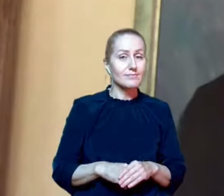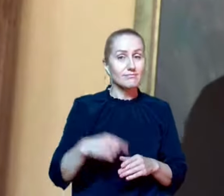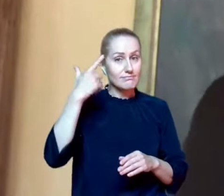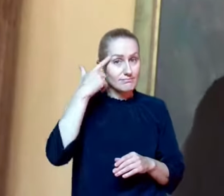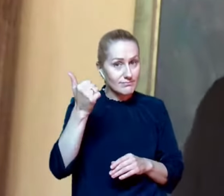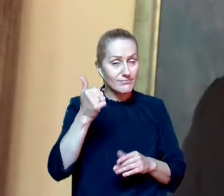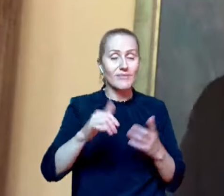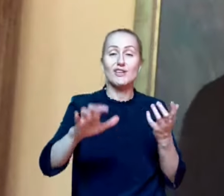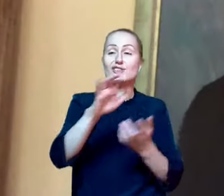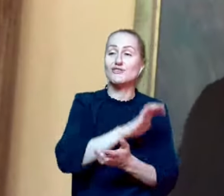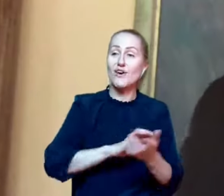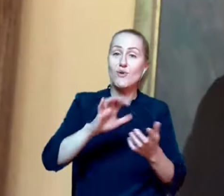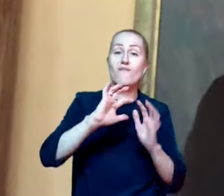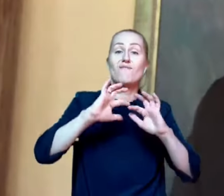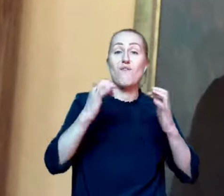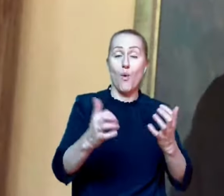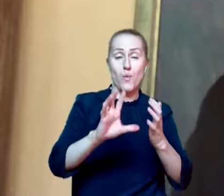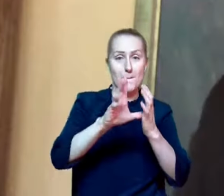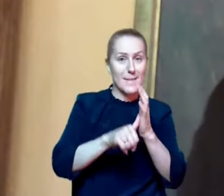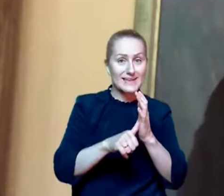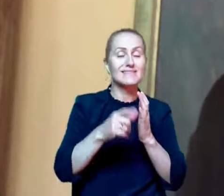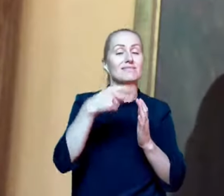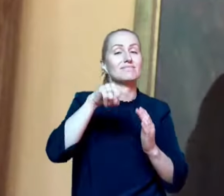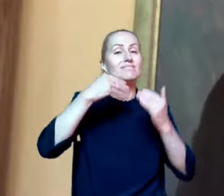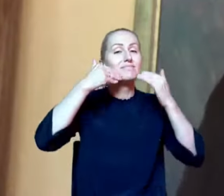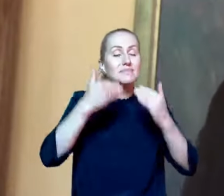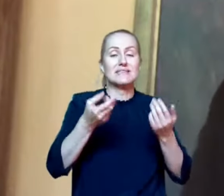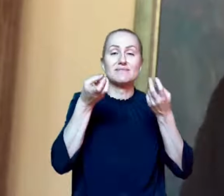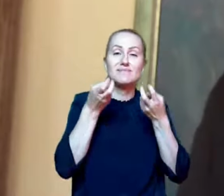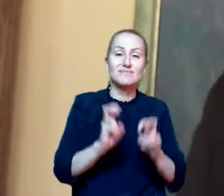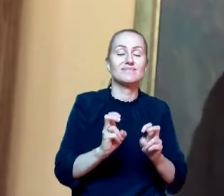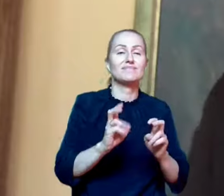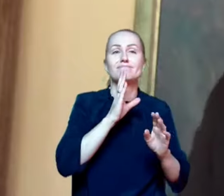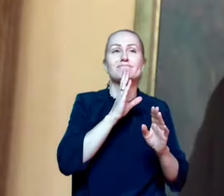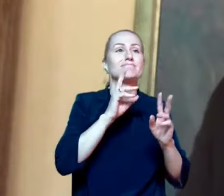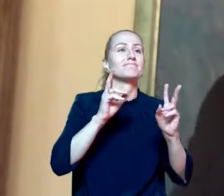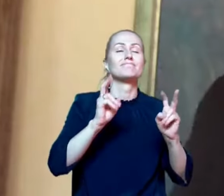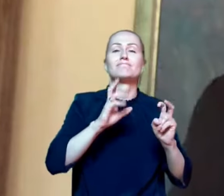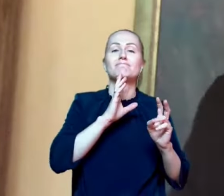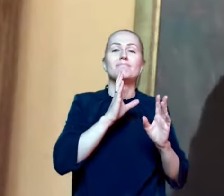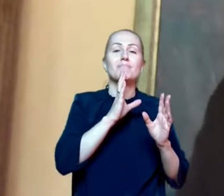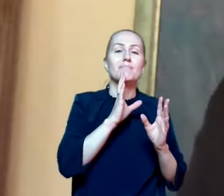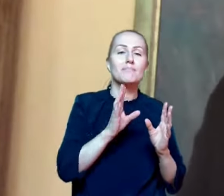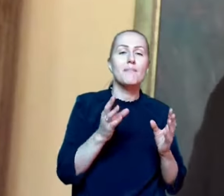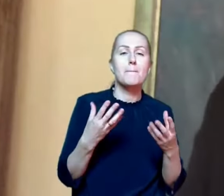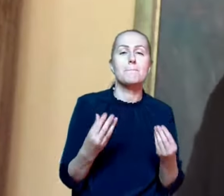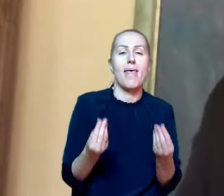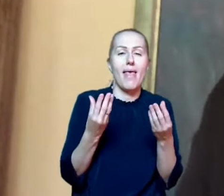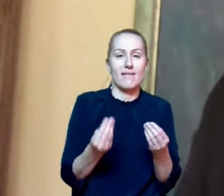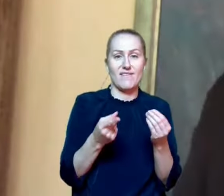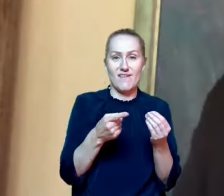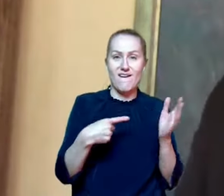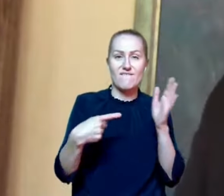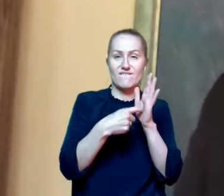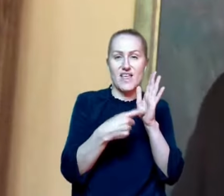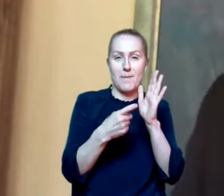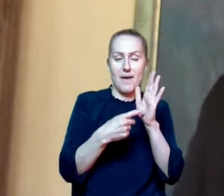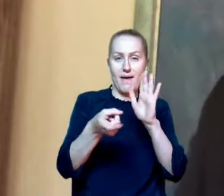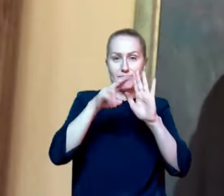Miejskie prowadzi do powstawania takich miękkich wytycznych. Te miękkie wytyczne